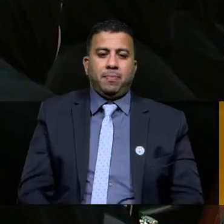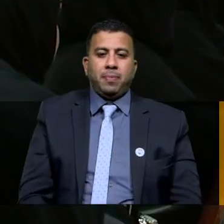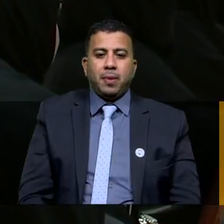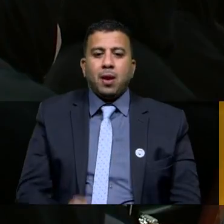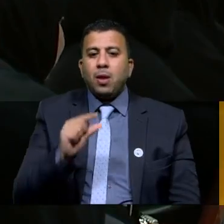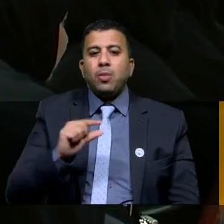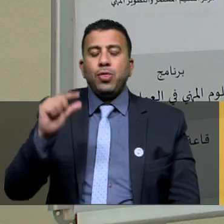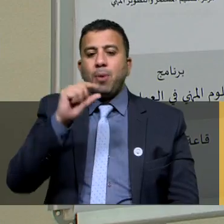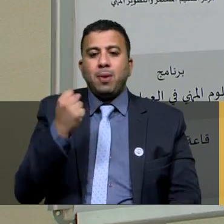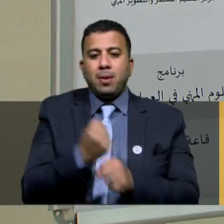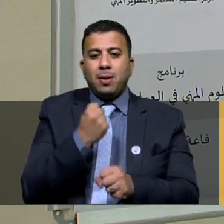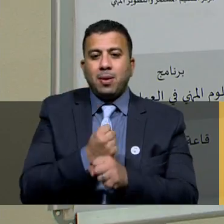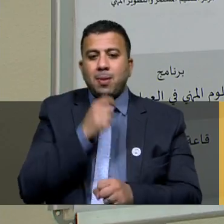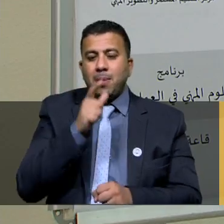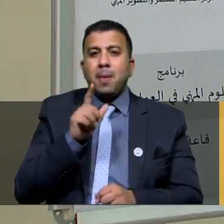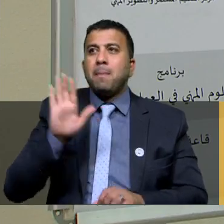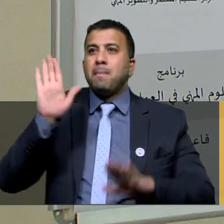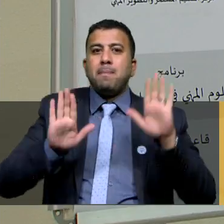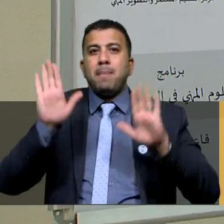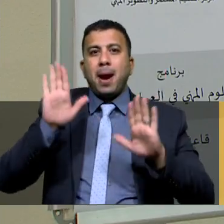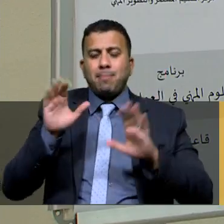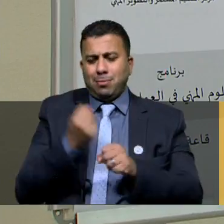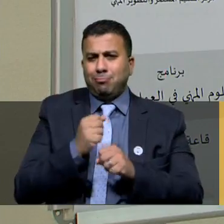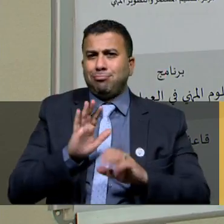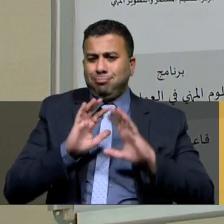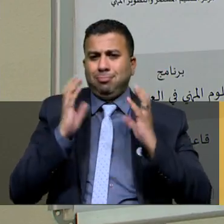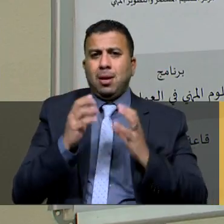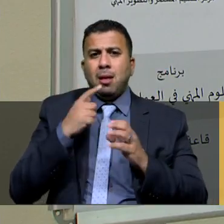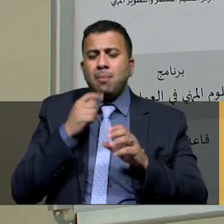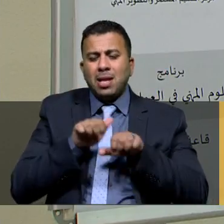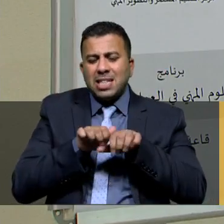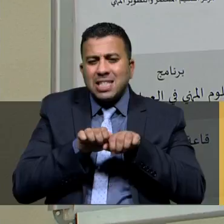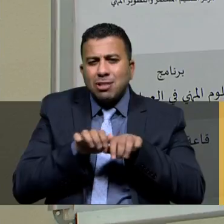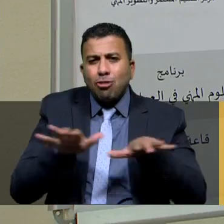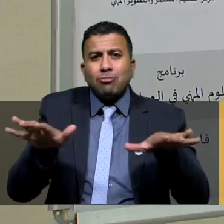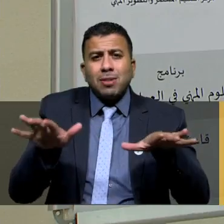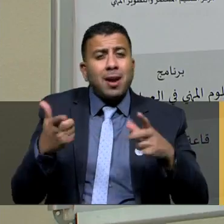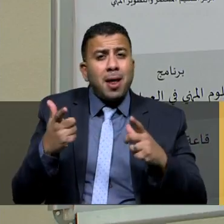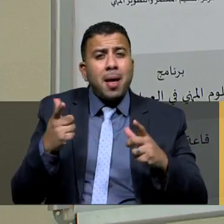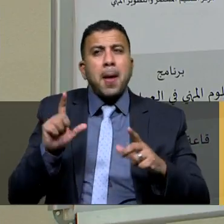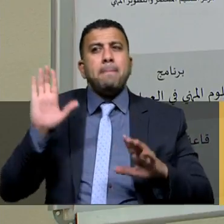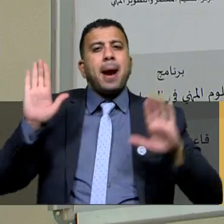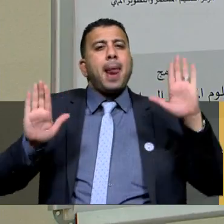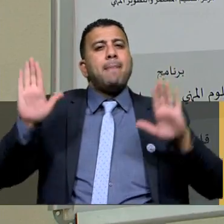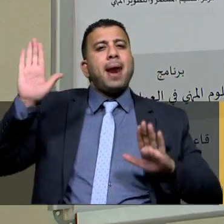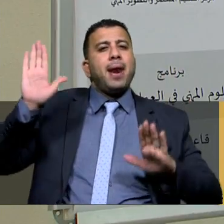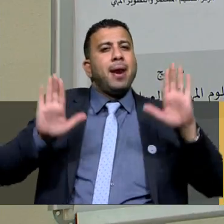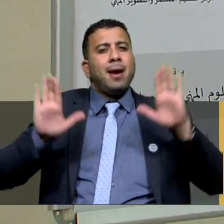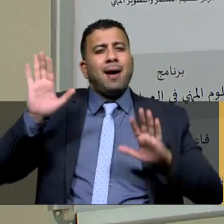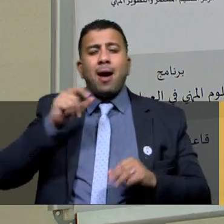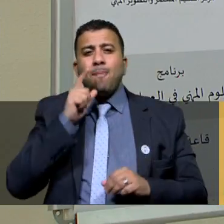الدبلوم المهني في العمل البرلماني جاء لينشر الثقافة البرلمانية كونه الأول